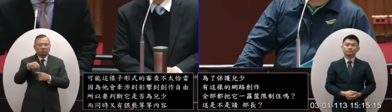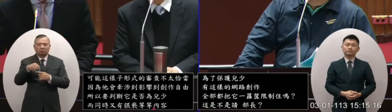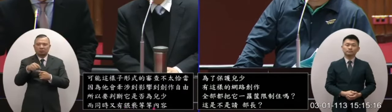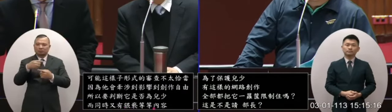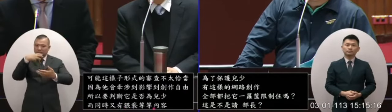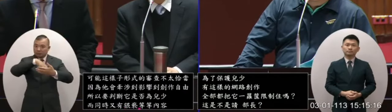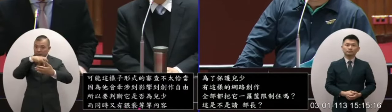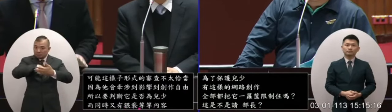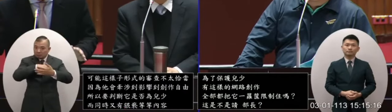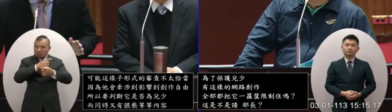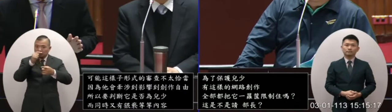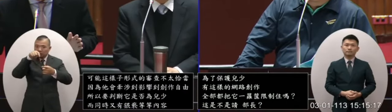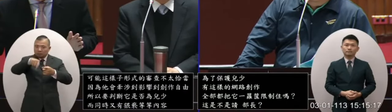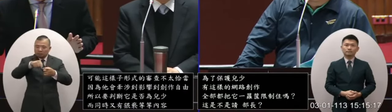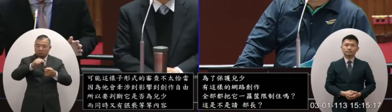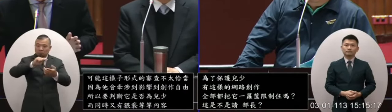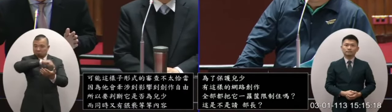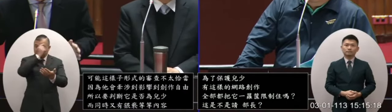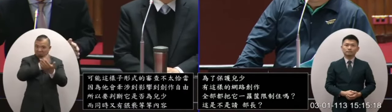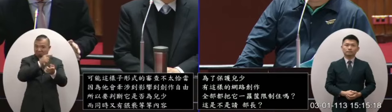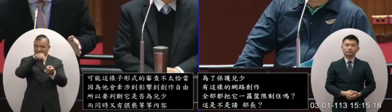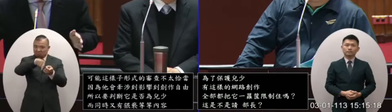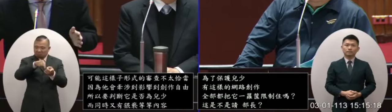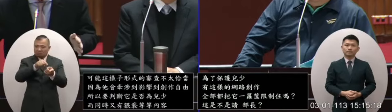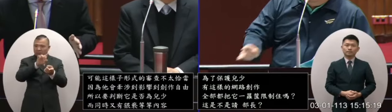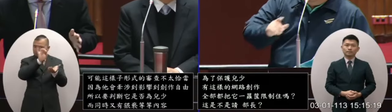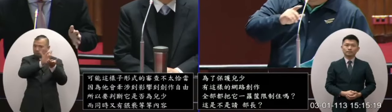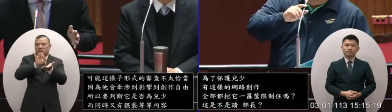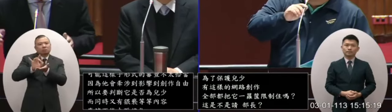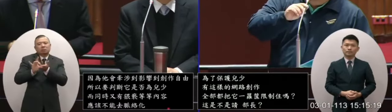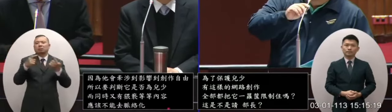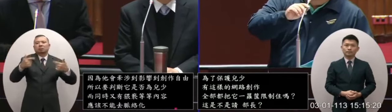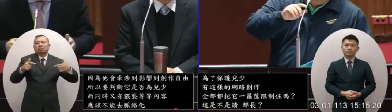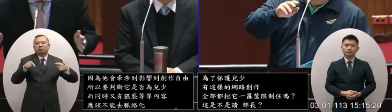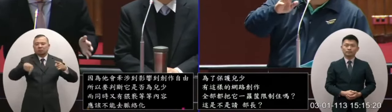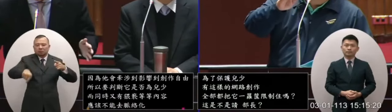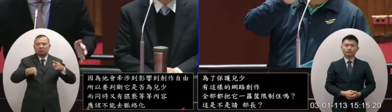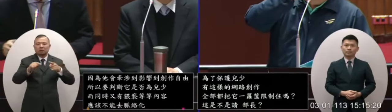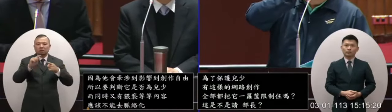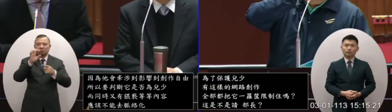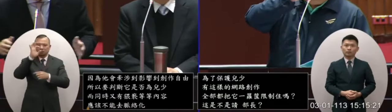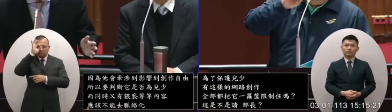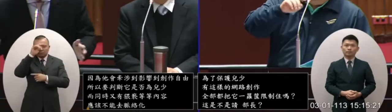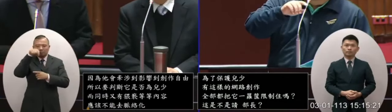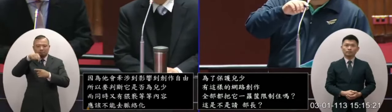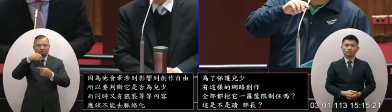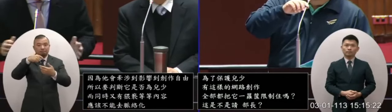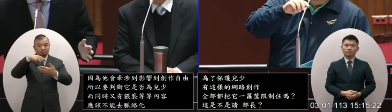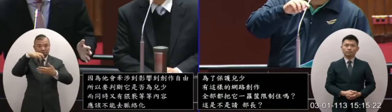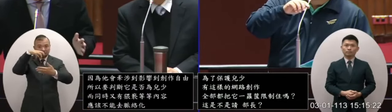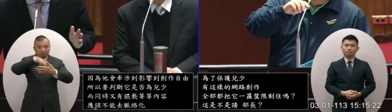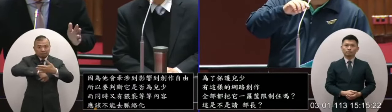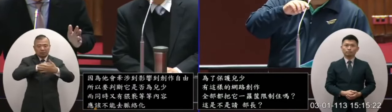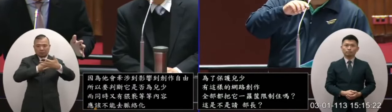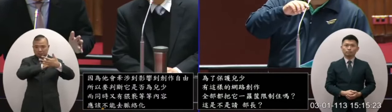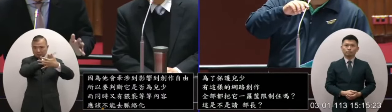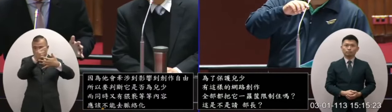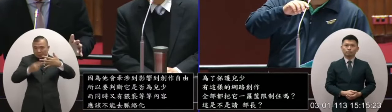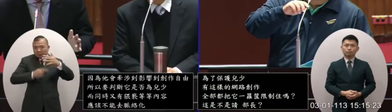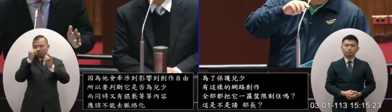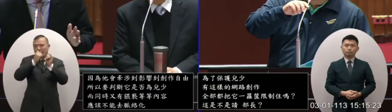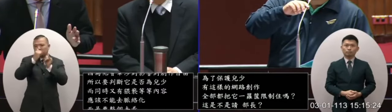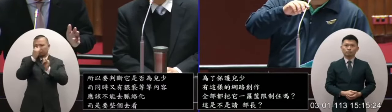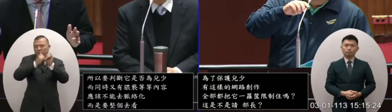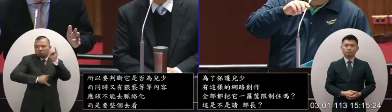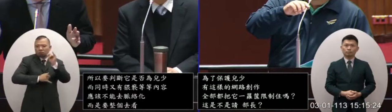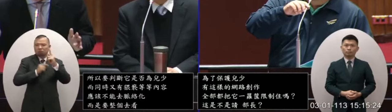个去看，到底他所指的是不是在这个前后的整个的剧情里面